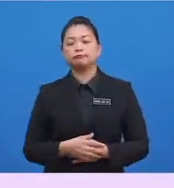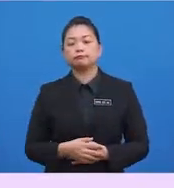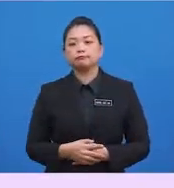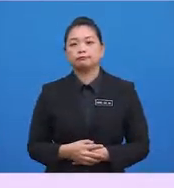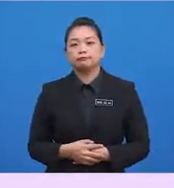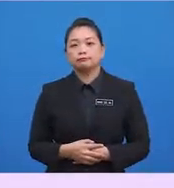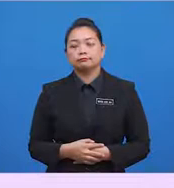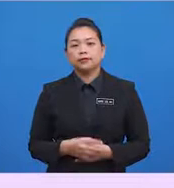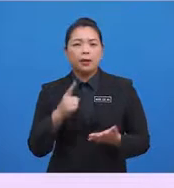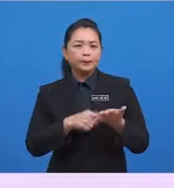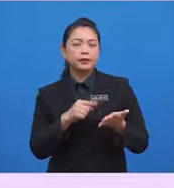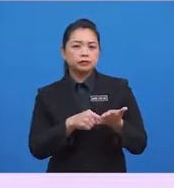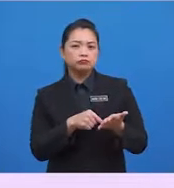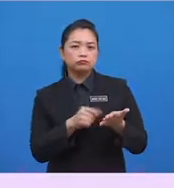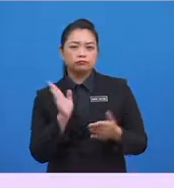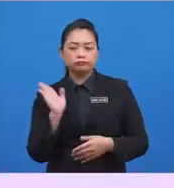Apa ya murid semua?